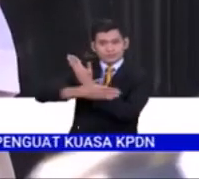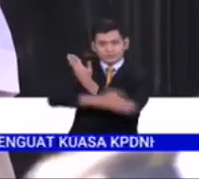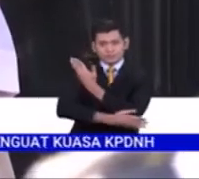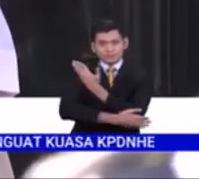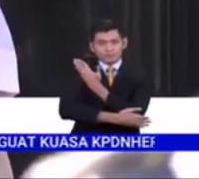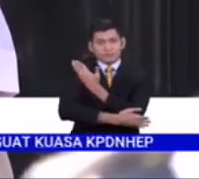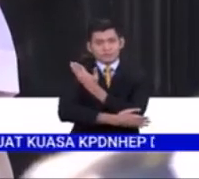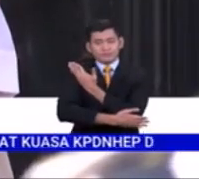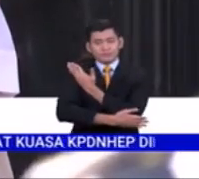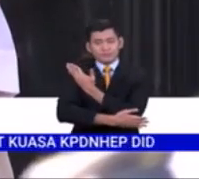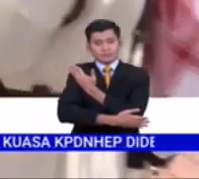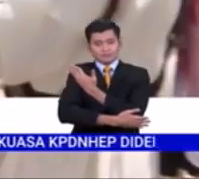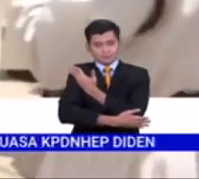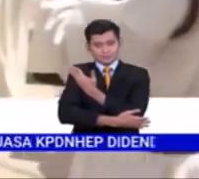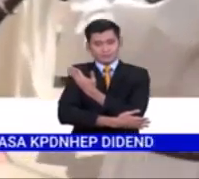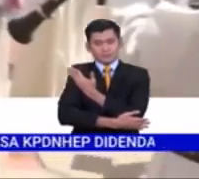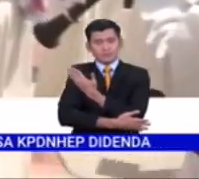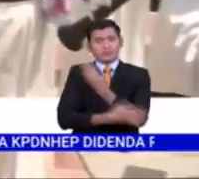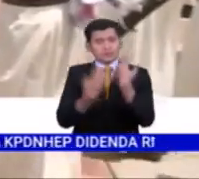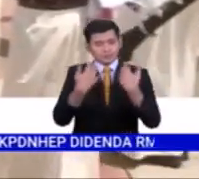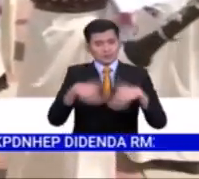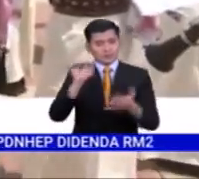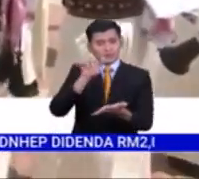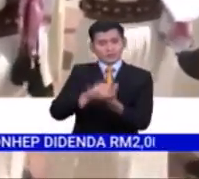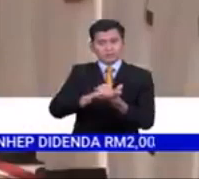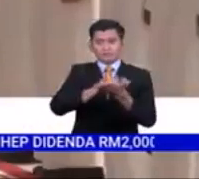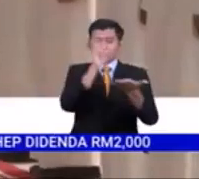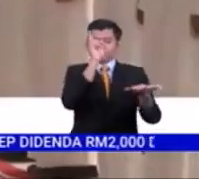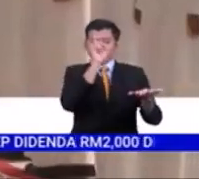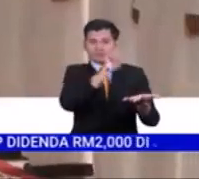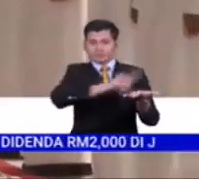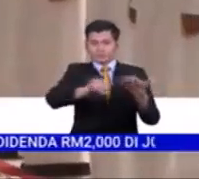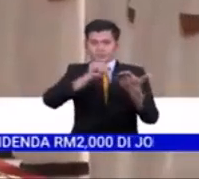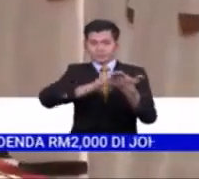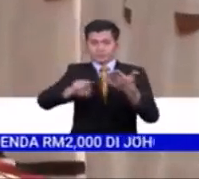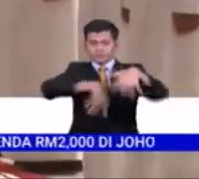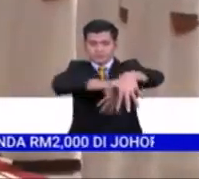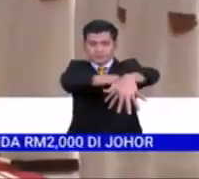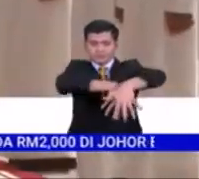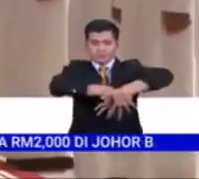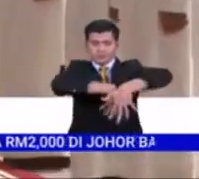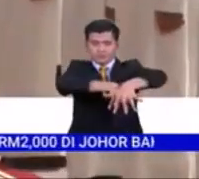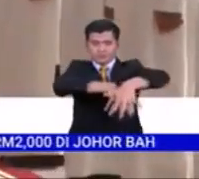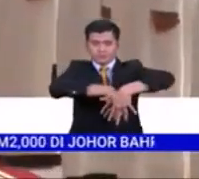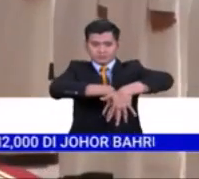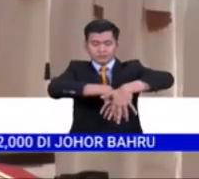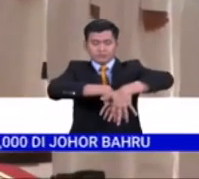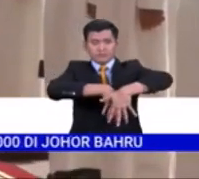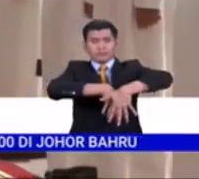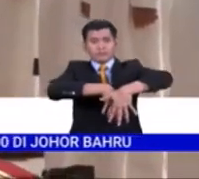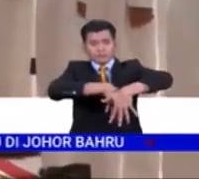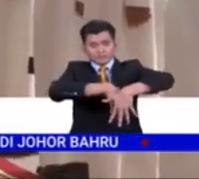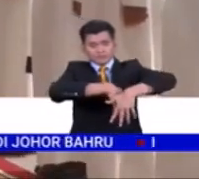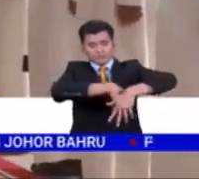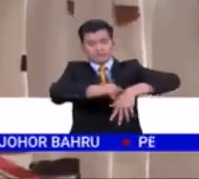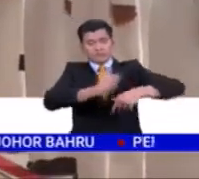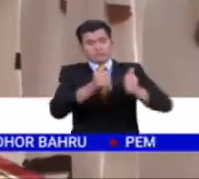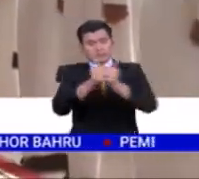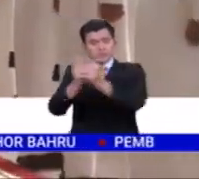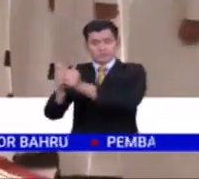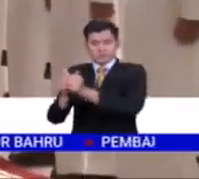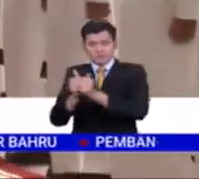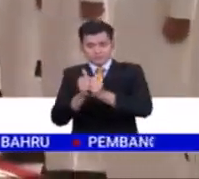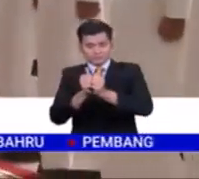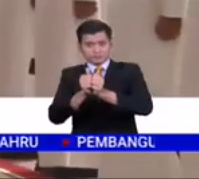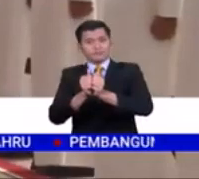Ismail Sabri bersama Sheikh Tamim kemudiannya memeriksa barisan kawalan kehormat di Parisi Pengawal Istiadat Amiri. Amiri